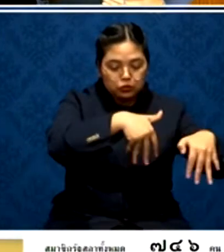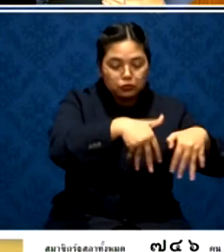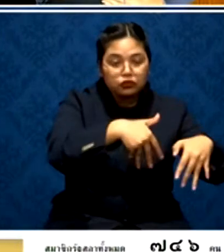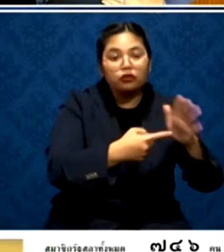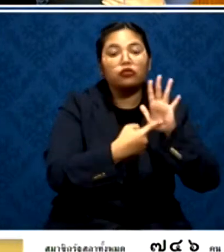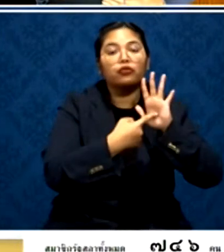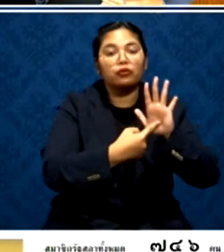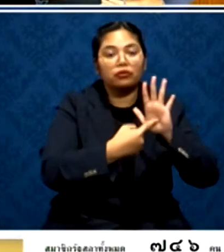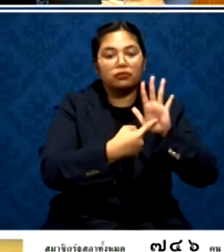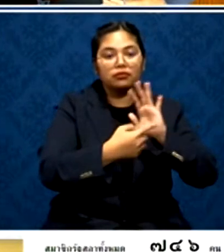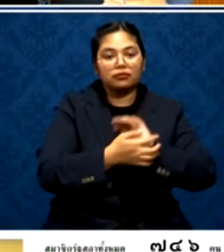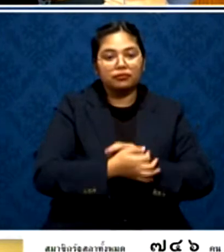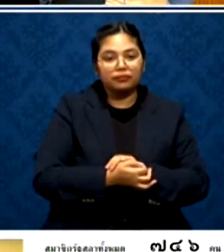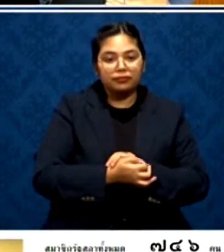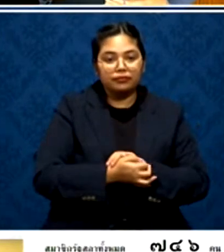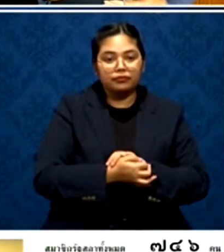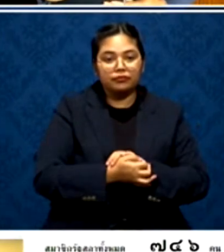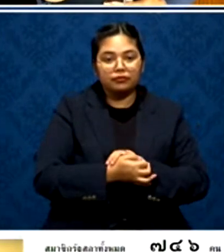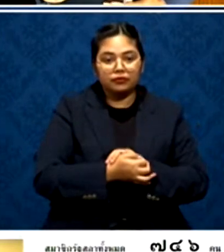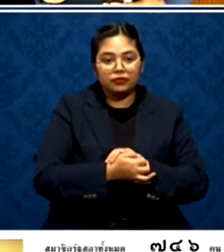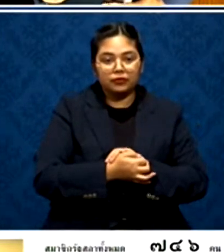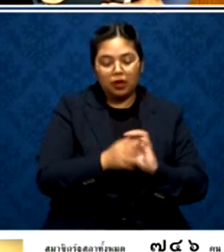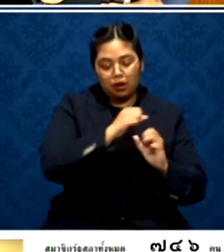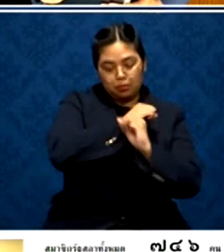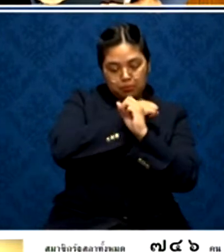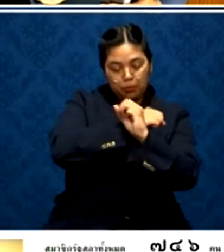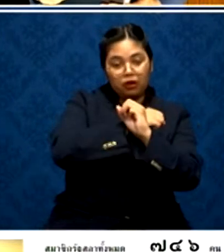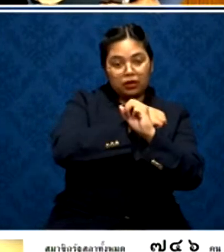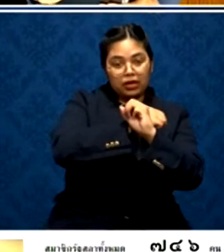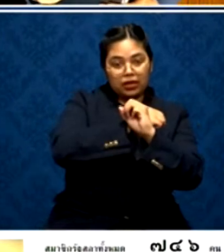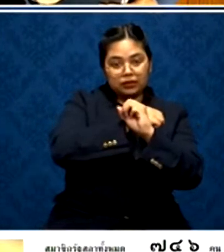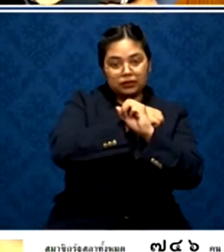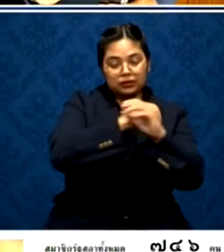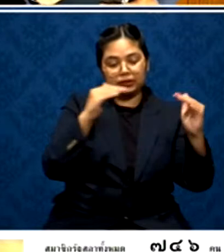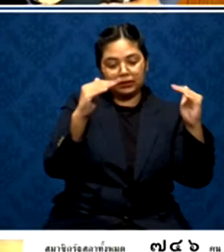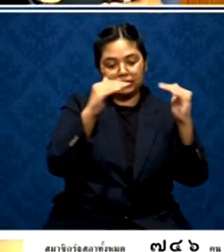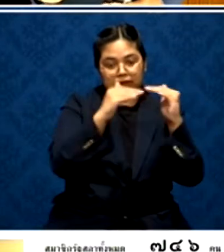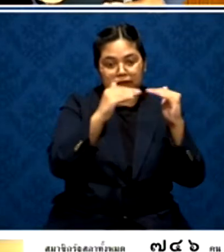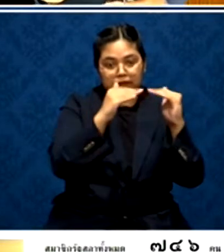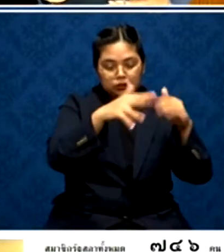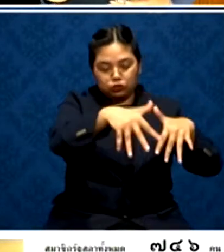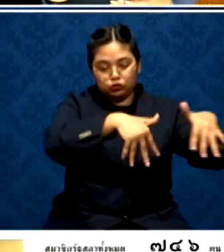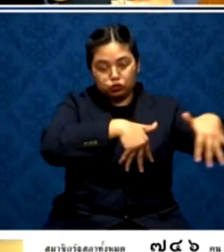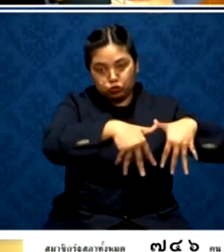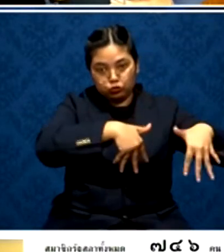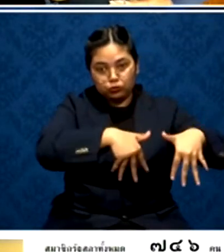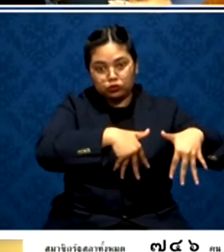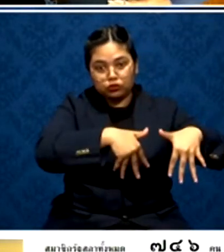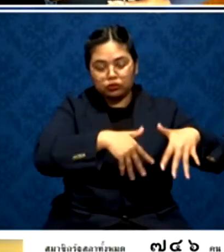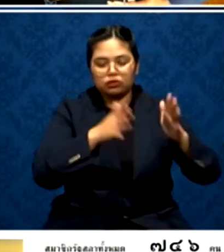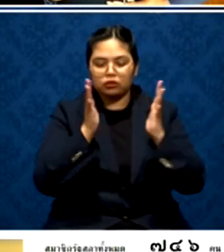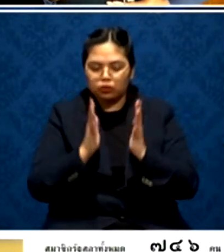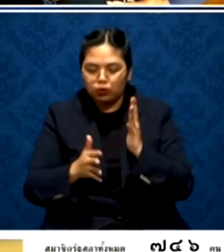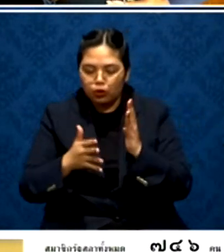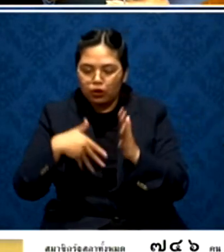การสร้างความเป็นธรรมในการคุ้มครองพิทักษ์สิทธิของประชาชนและสิทธิผู้บริโภ